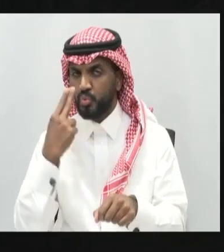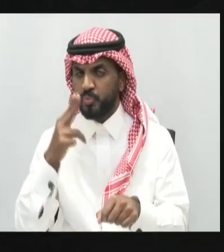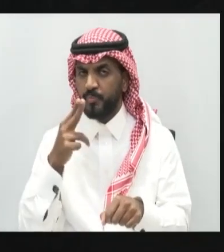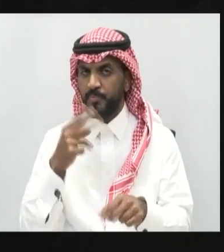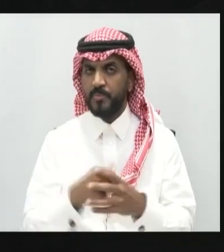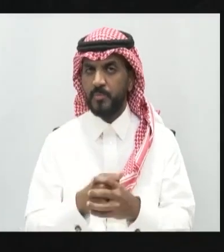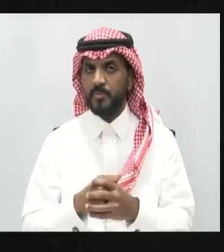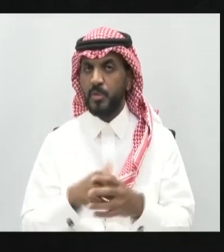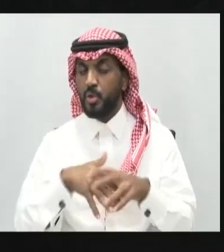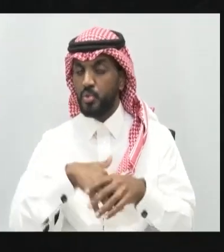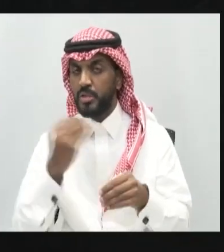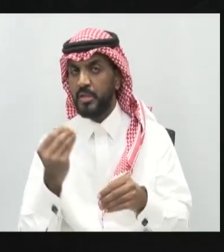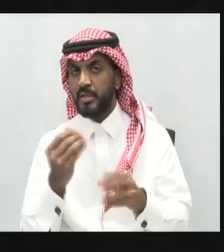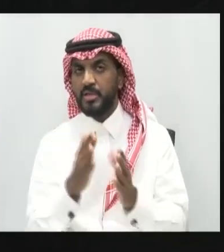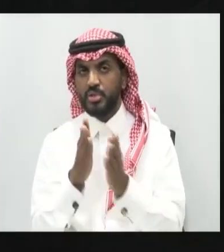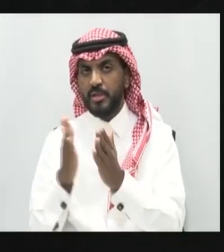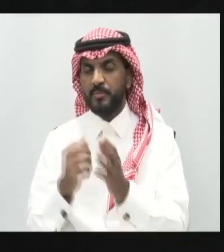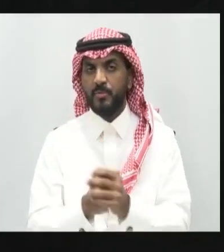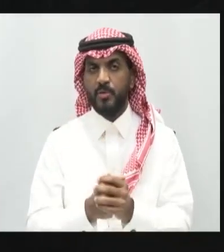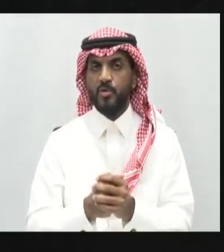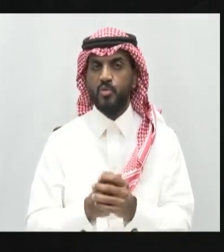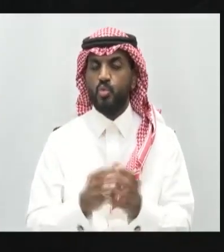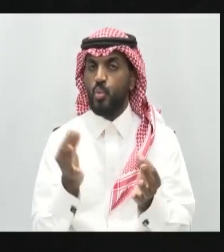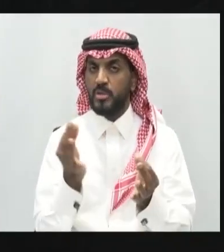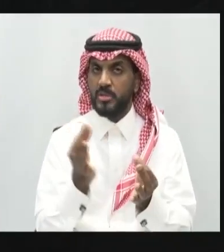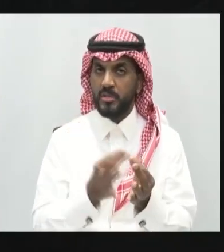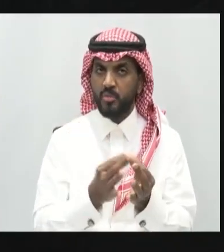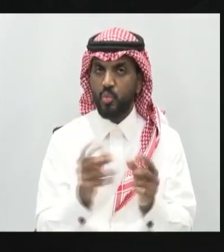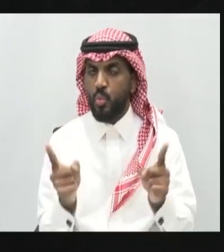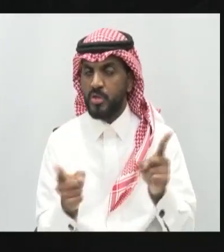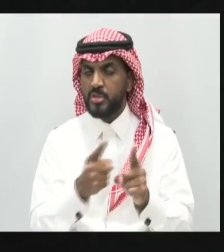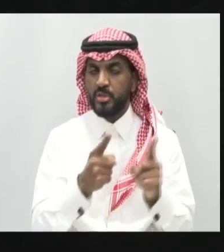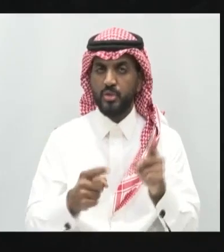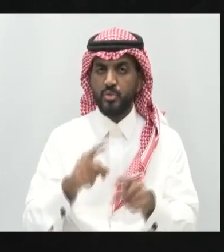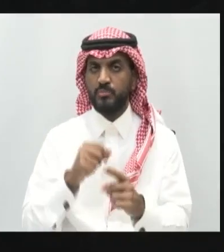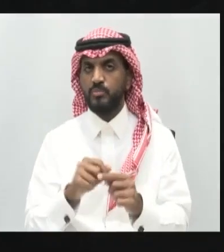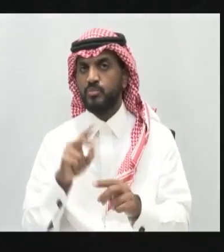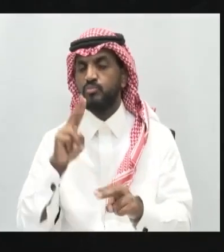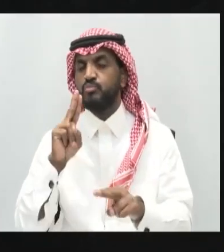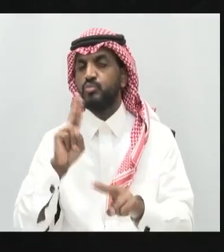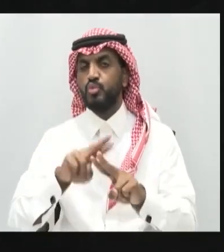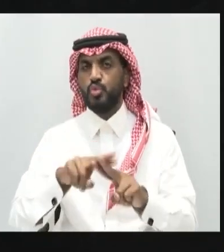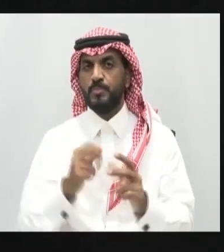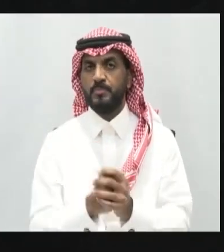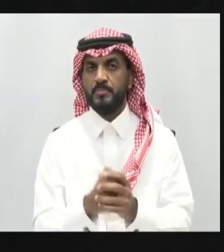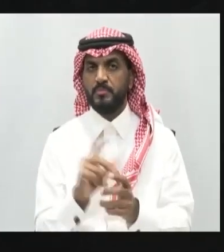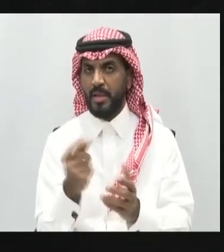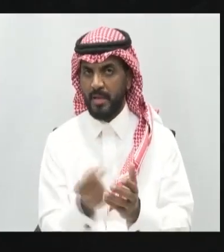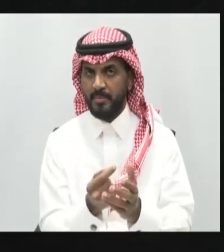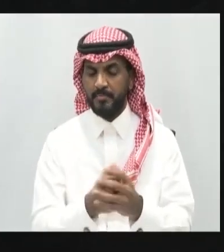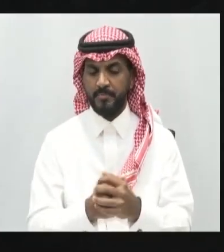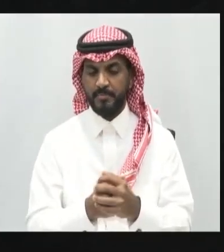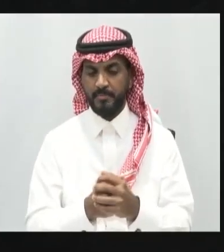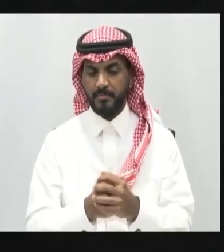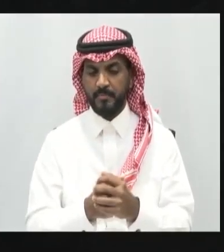لنا اشكال اذا وصلنا النجوم هذه مع بعض كان نوصلها كذا بالقلم